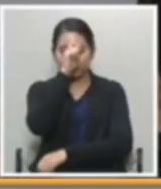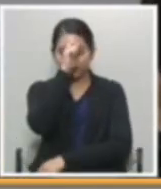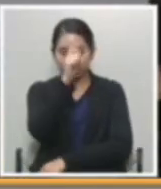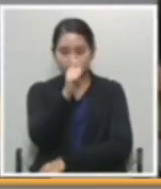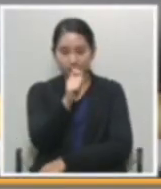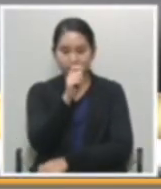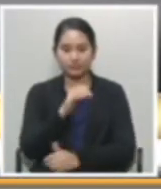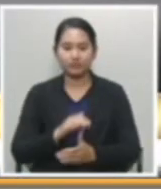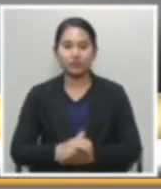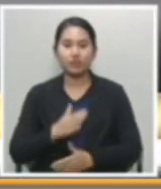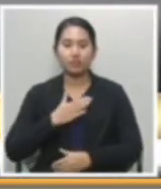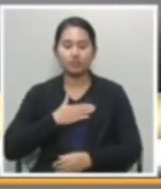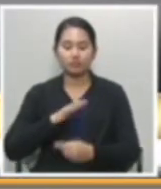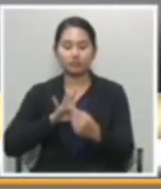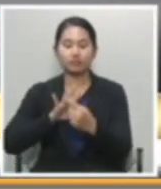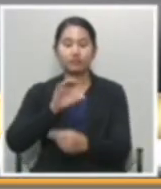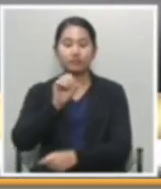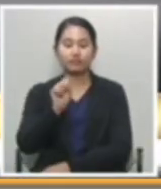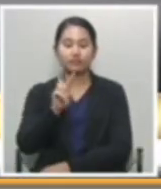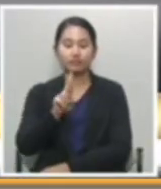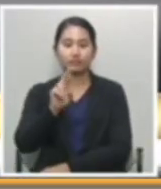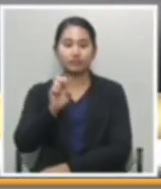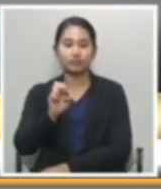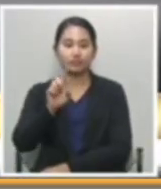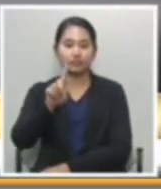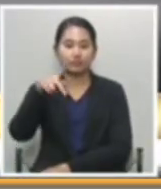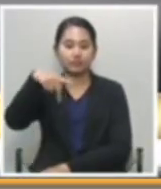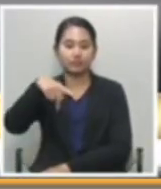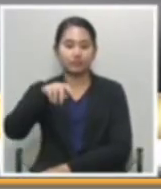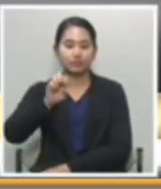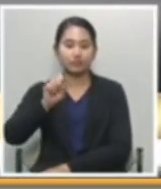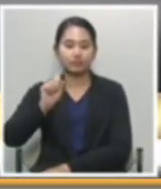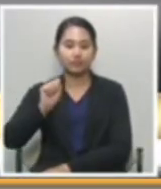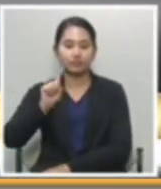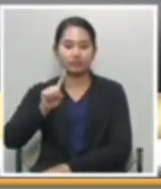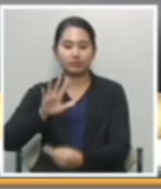ครับผมเสรีพิสุทธิ์เสรีรวมไทยครับ